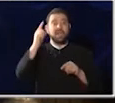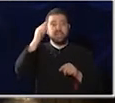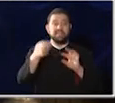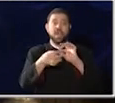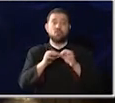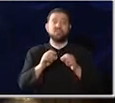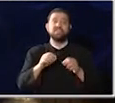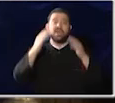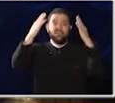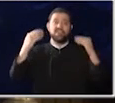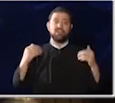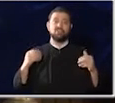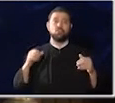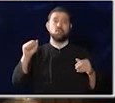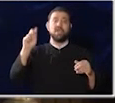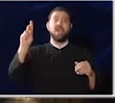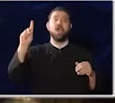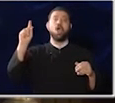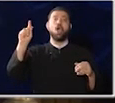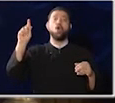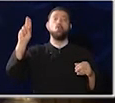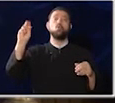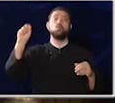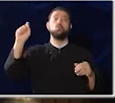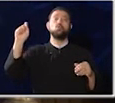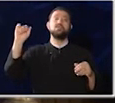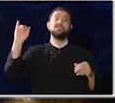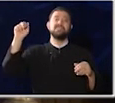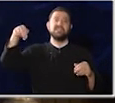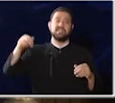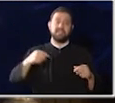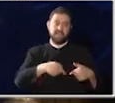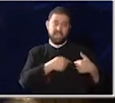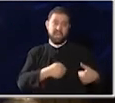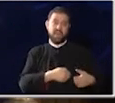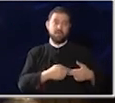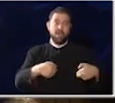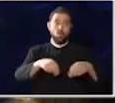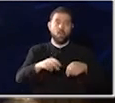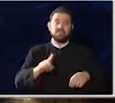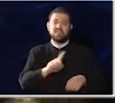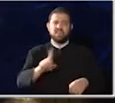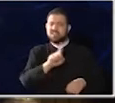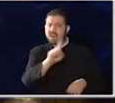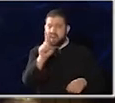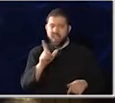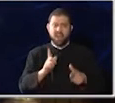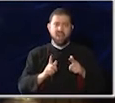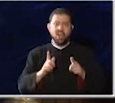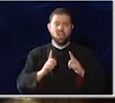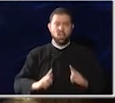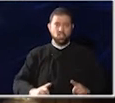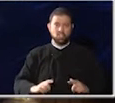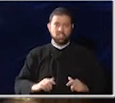fericitului Augustin, că inima noastră, sunt bine cunoscute tuturor, că inima noastră este neliniștită până